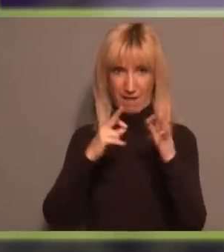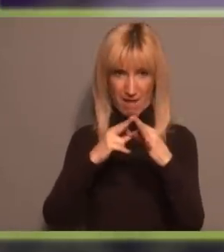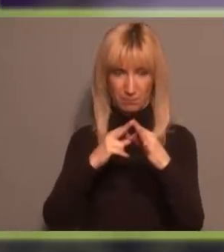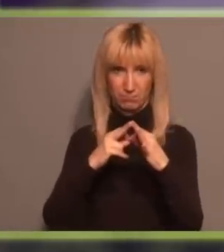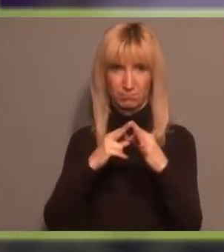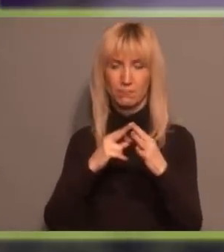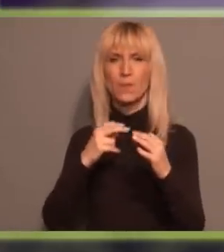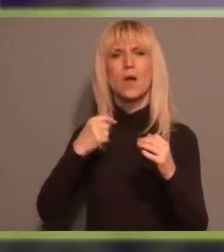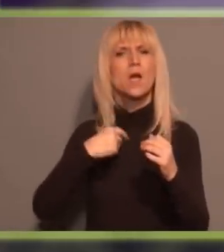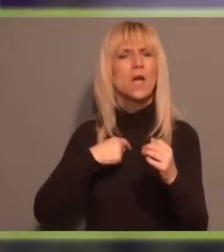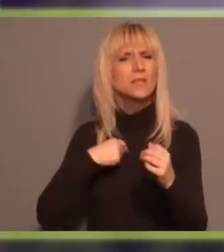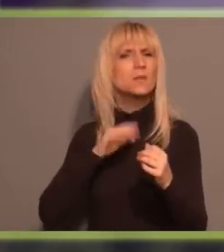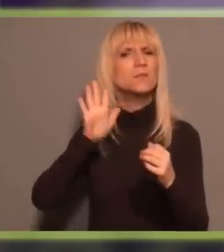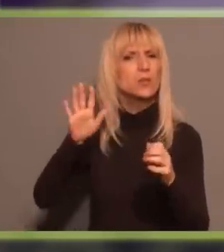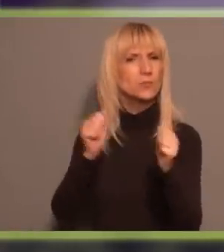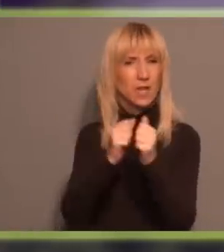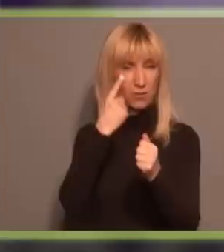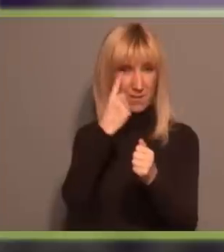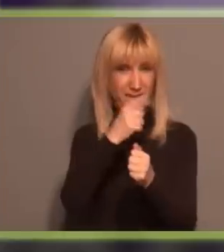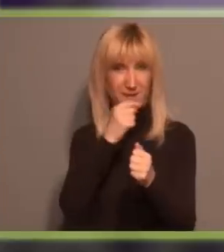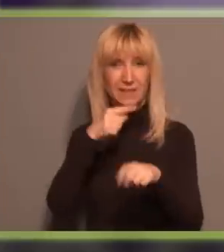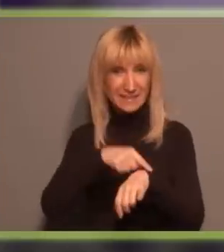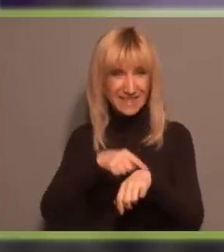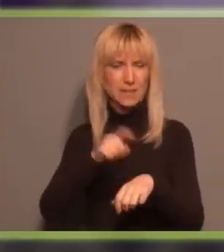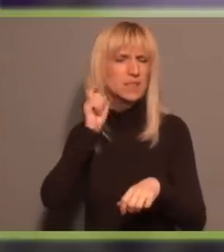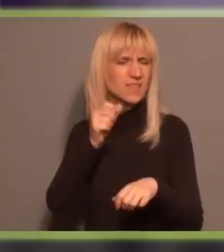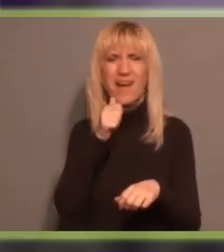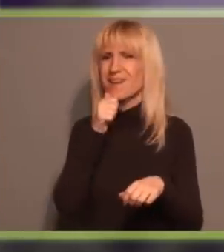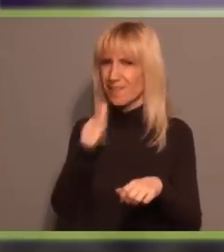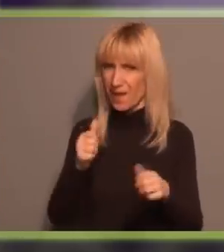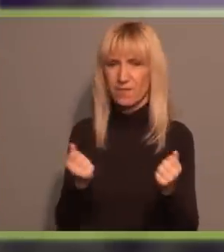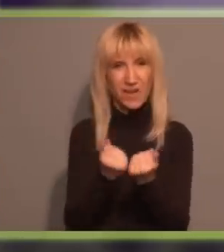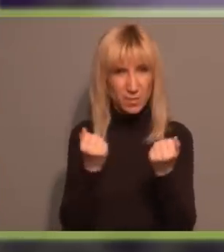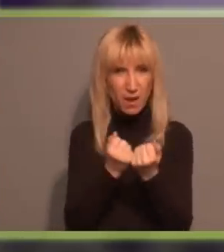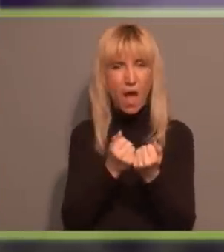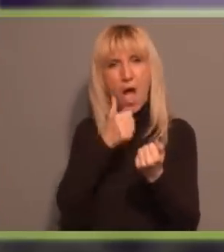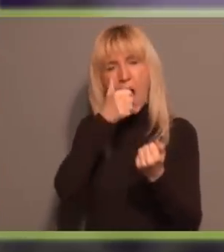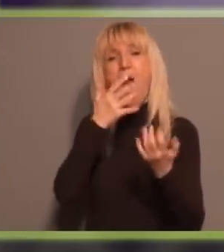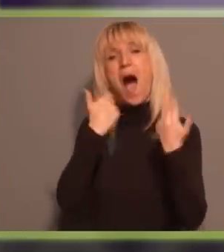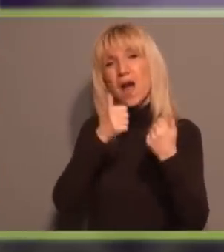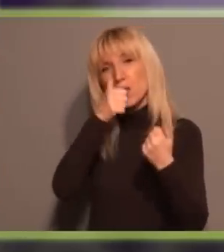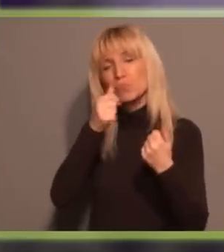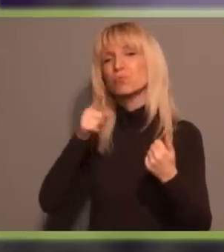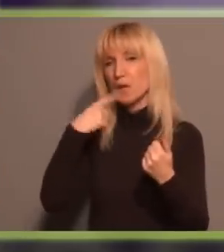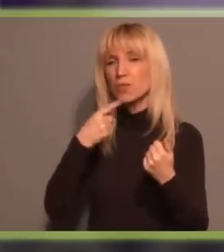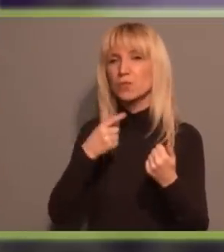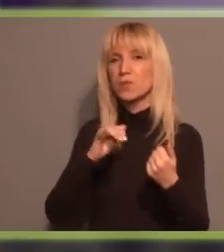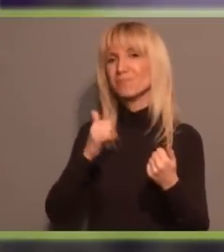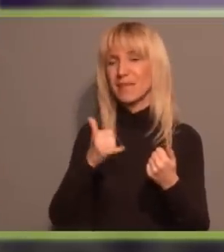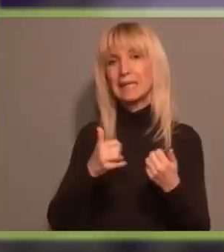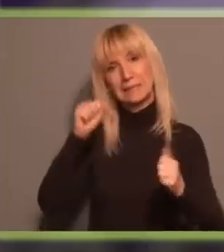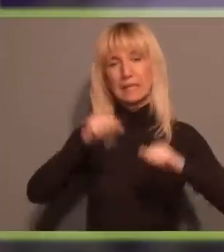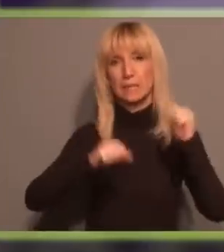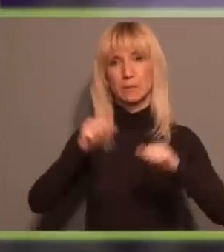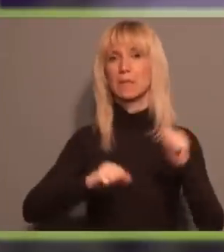I ja sam s njom svaki dan po sat jedan, ali što vi govorite, jesu